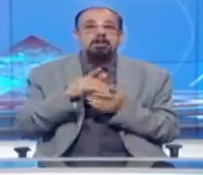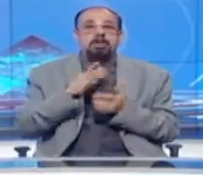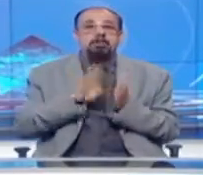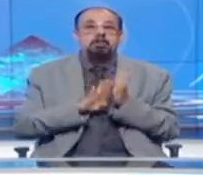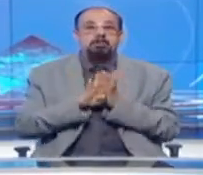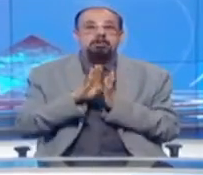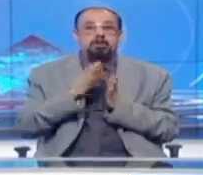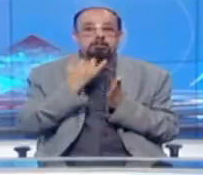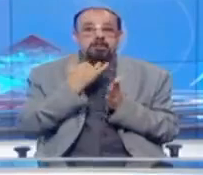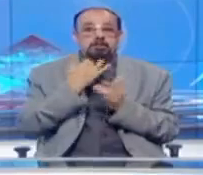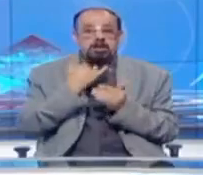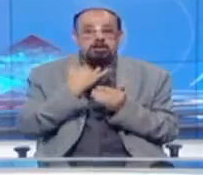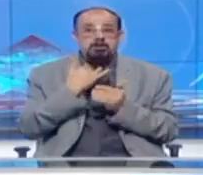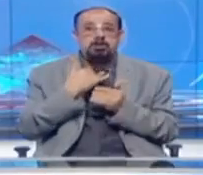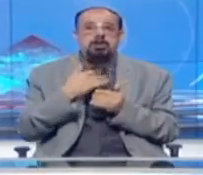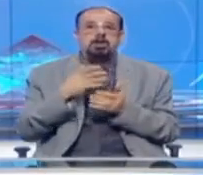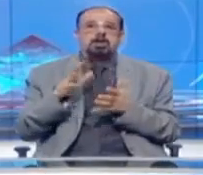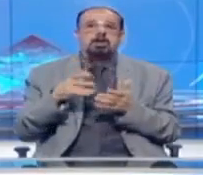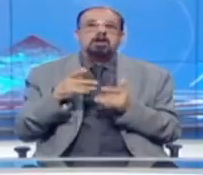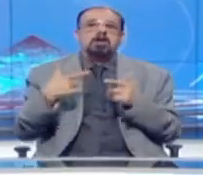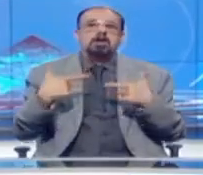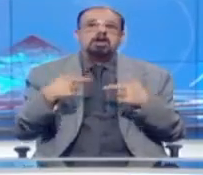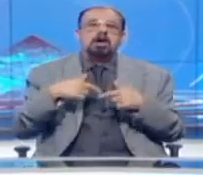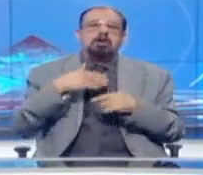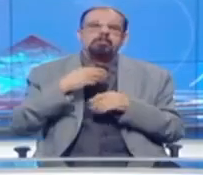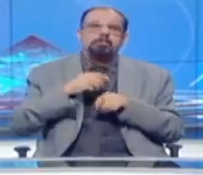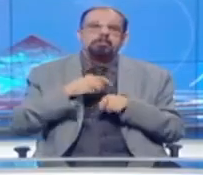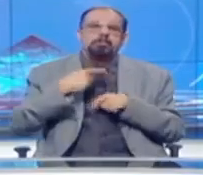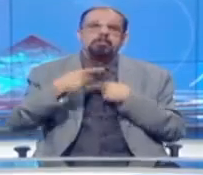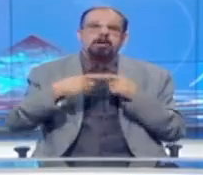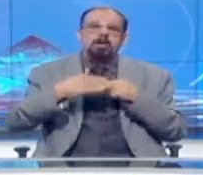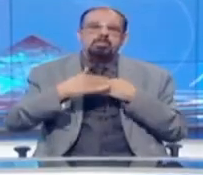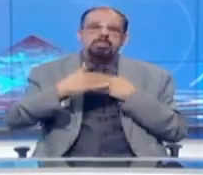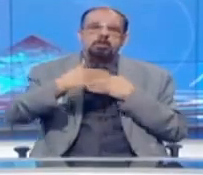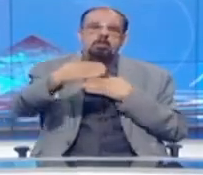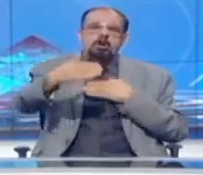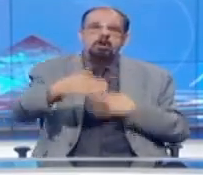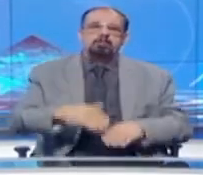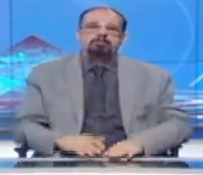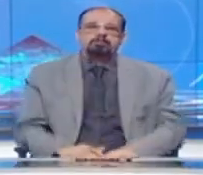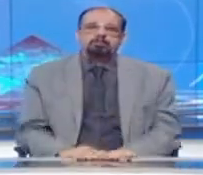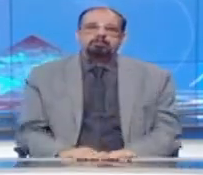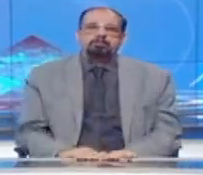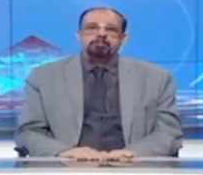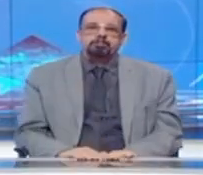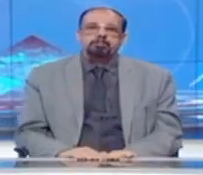حربية وصواريخ بعيدة المدى قد يطيل أمد الحرب.